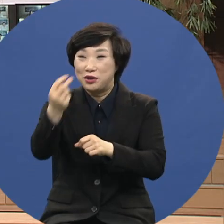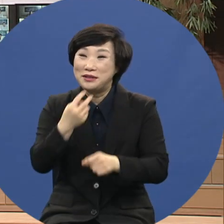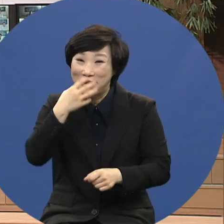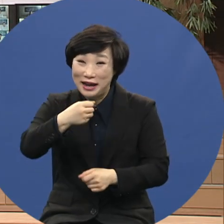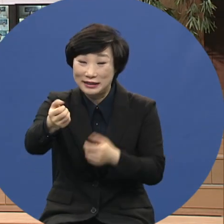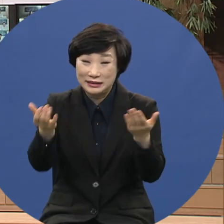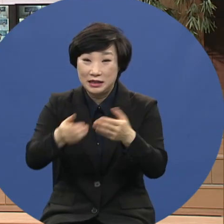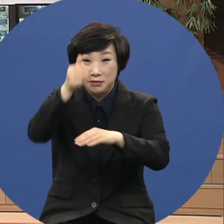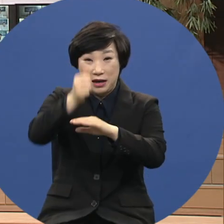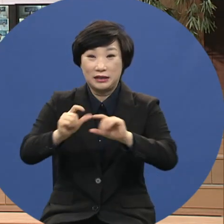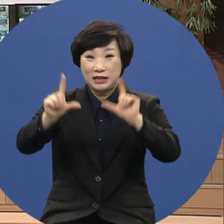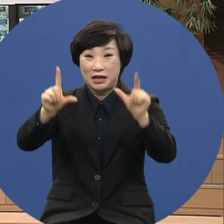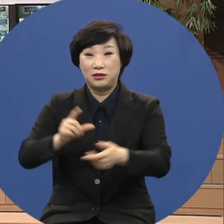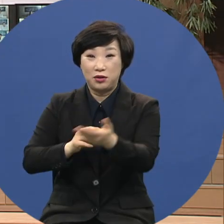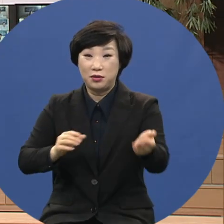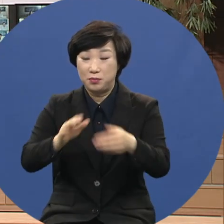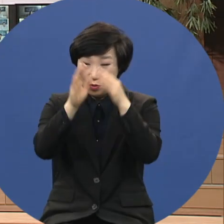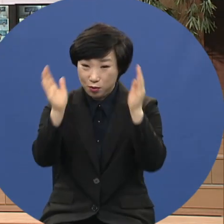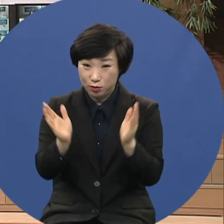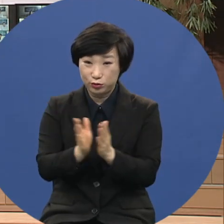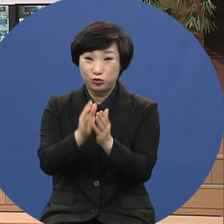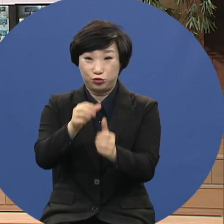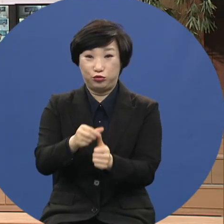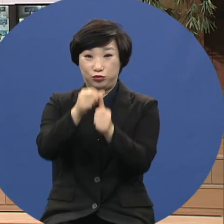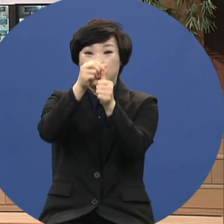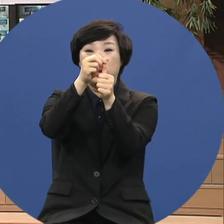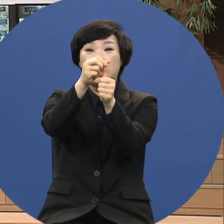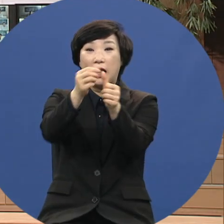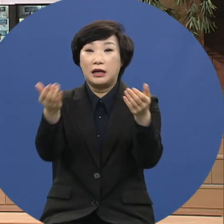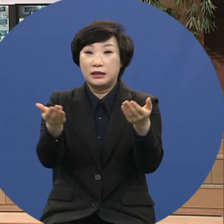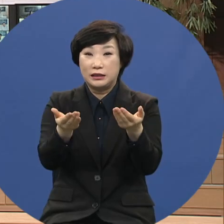다 살려내는 이것이니라.